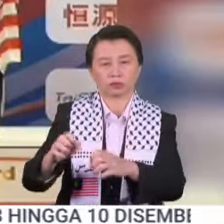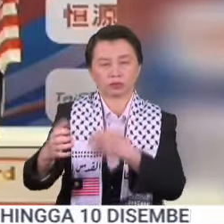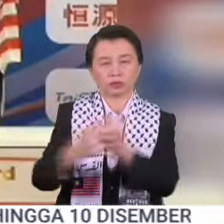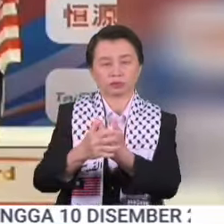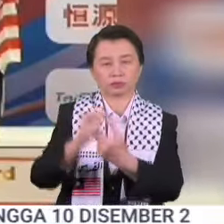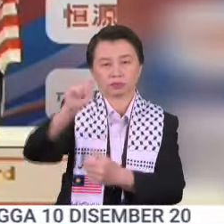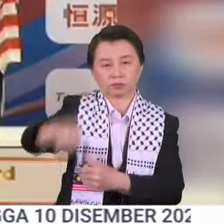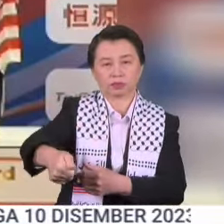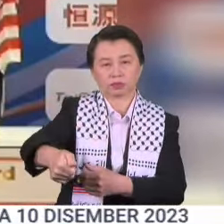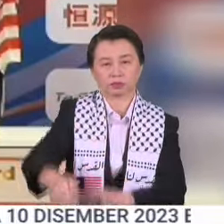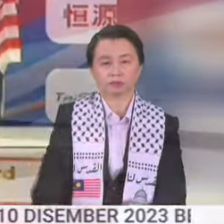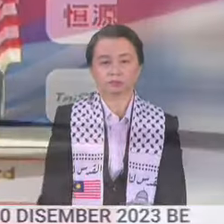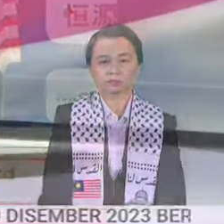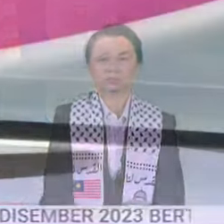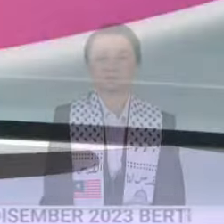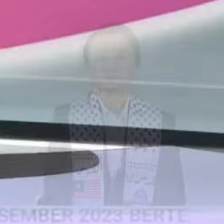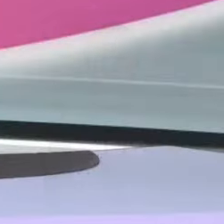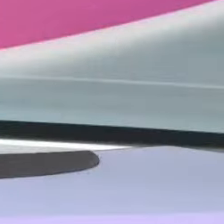esok.